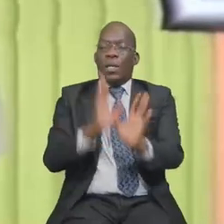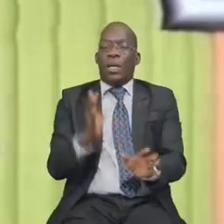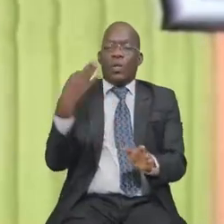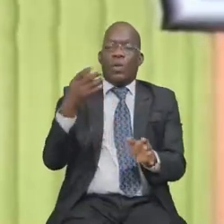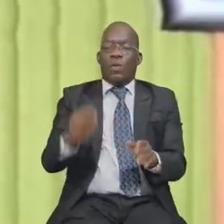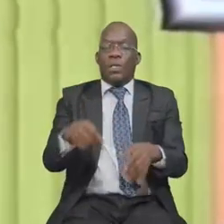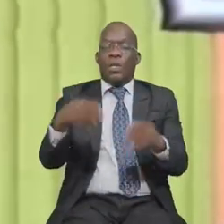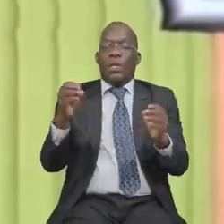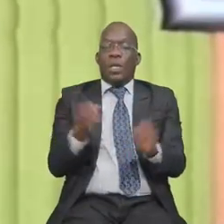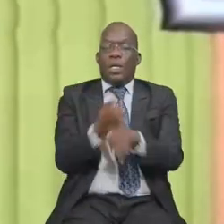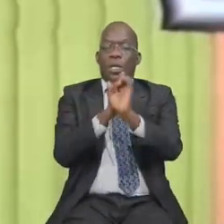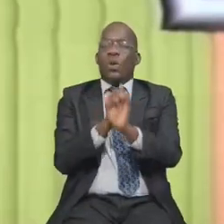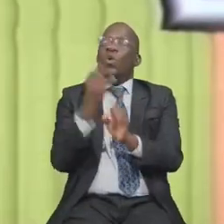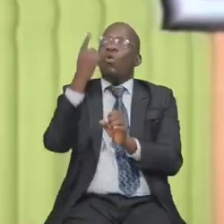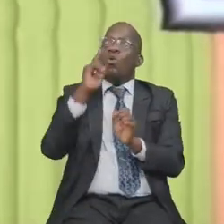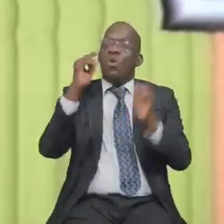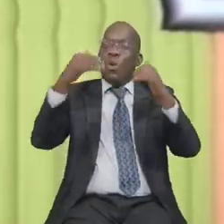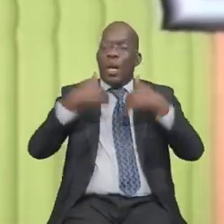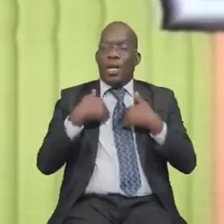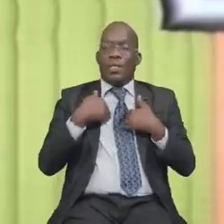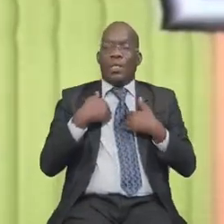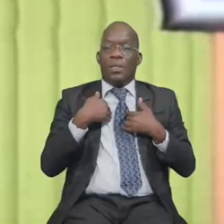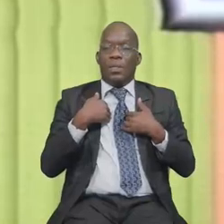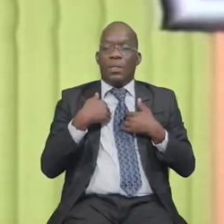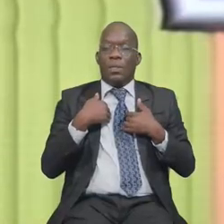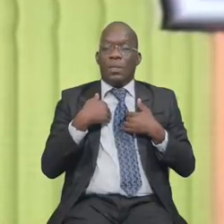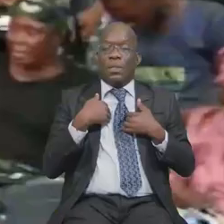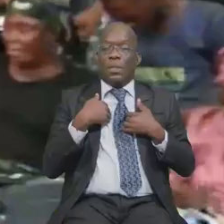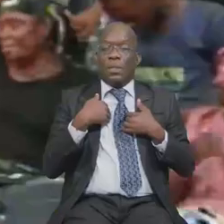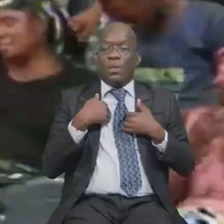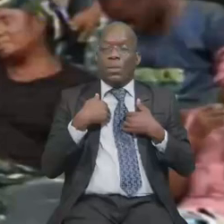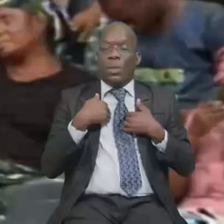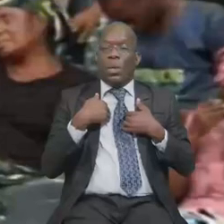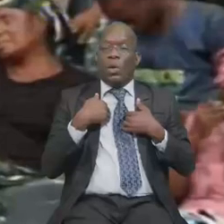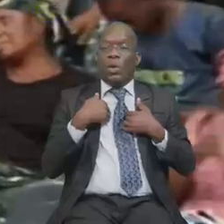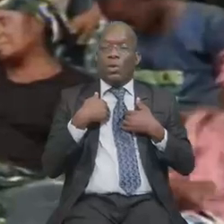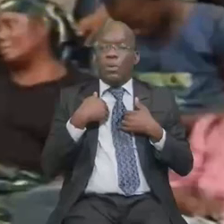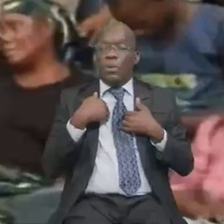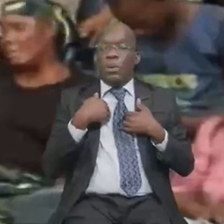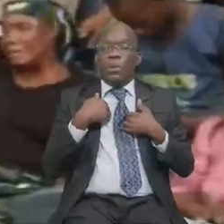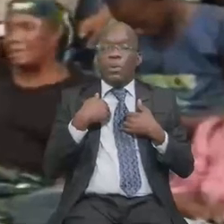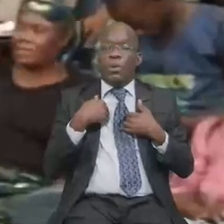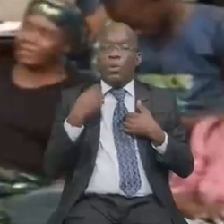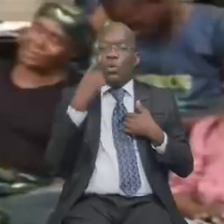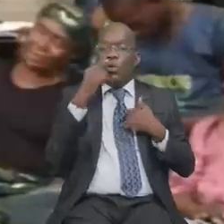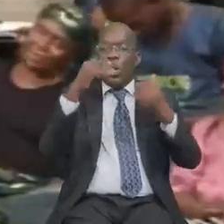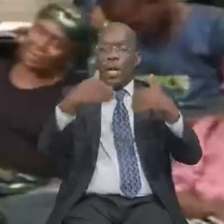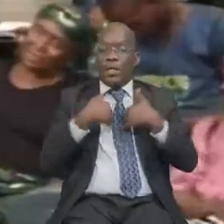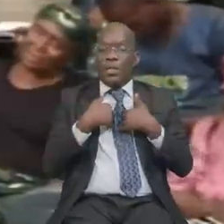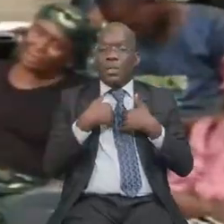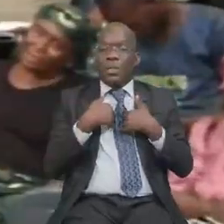qui nous a... Dites-moi la suite là. Dites-moi à haute voix qui nous a comment...